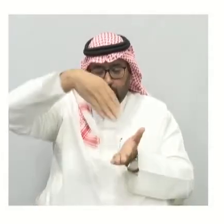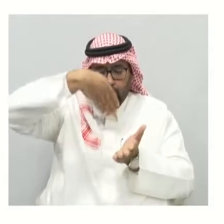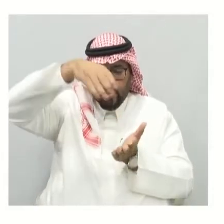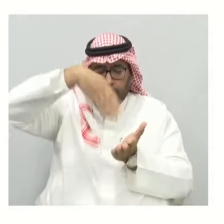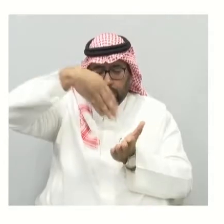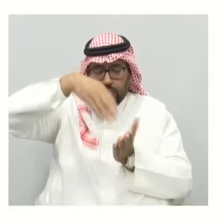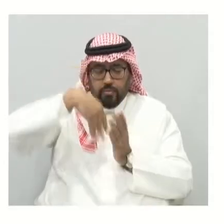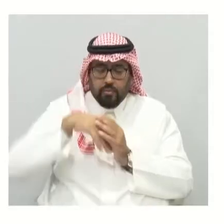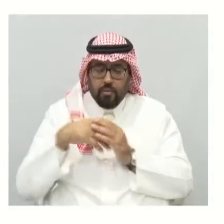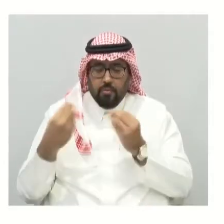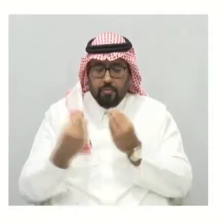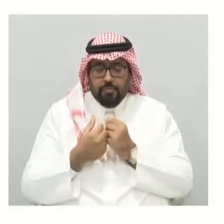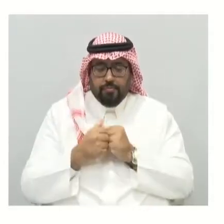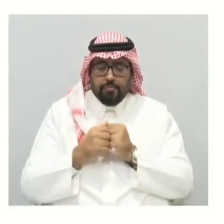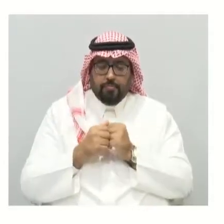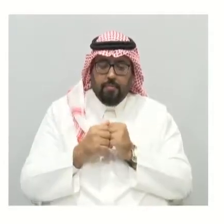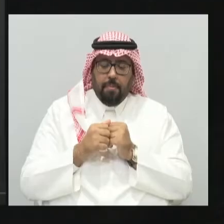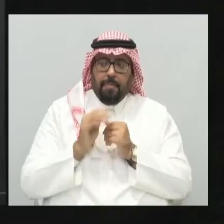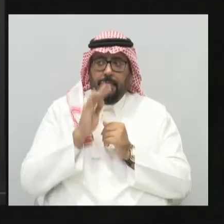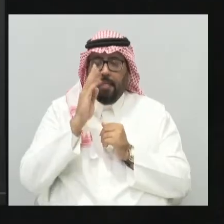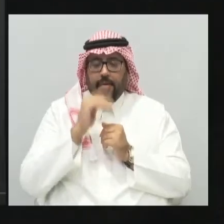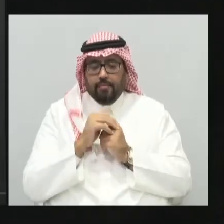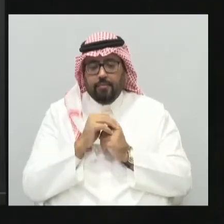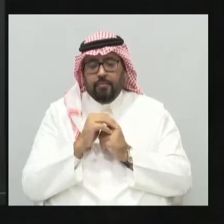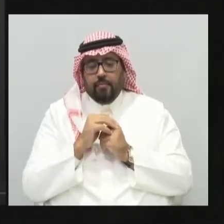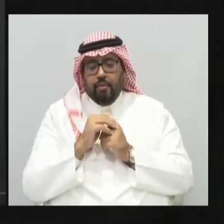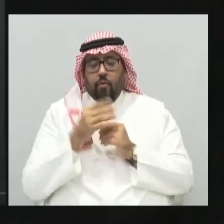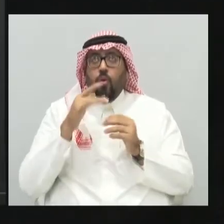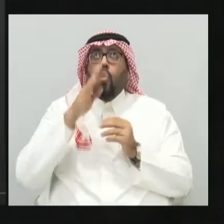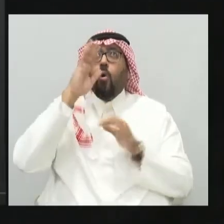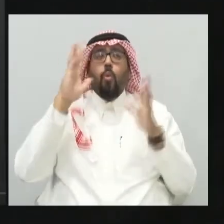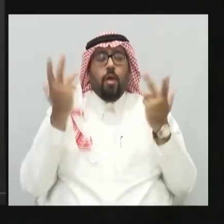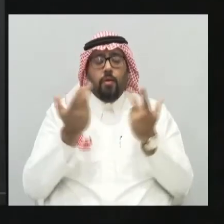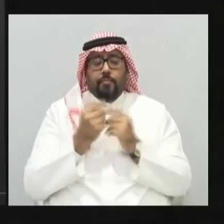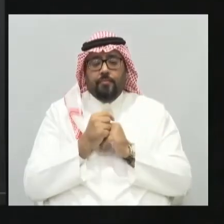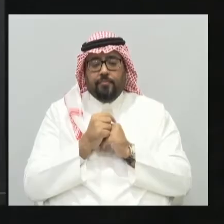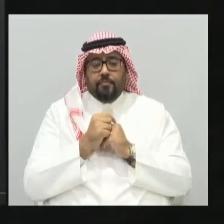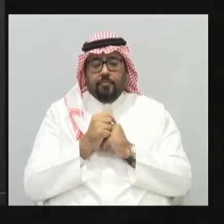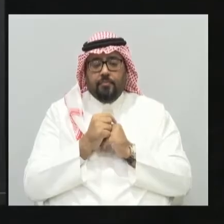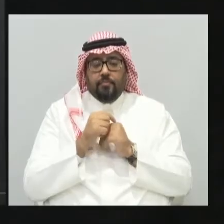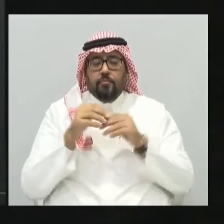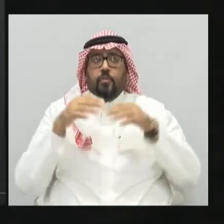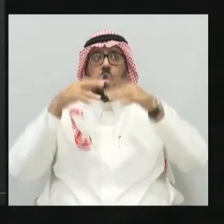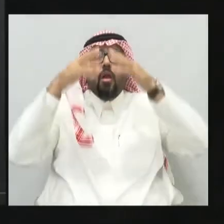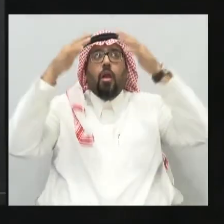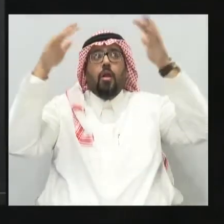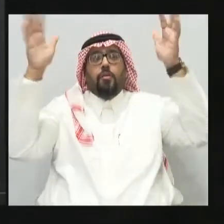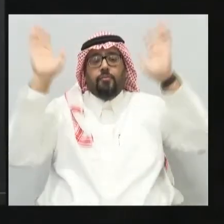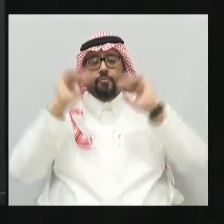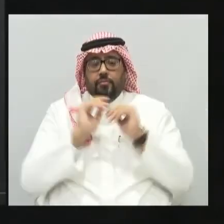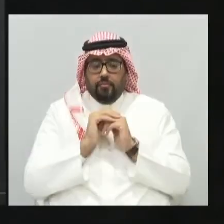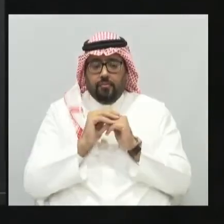نشوي مع بعض طيب هذه غاز الغاز وين يروح تنزيل ينتشر